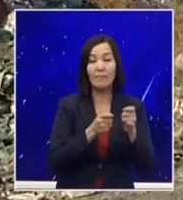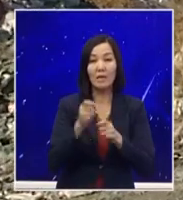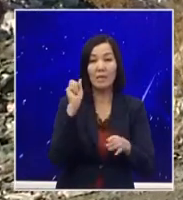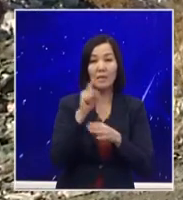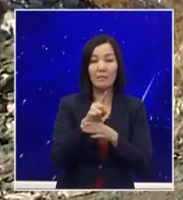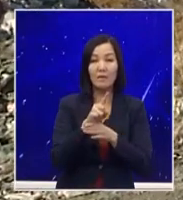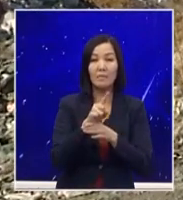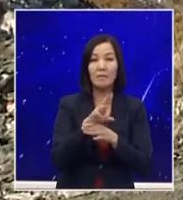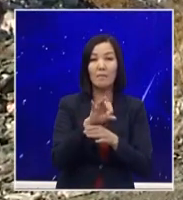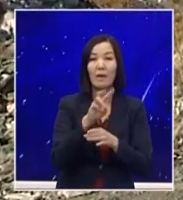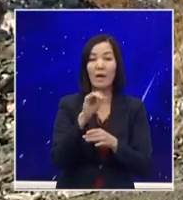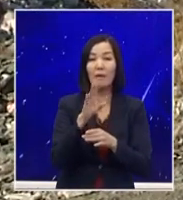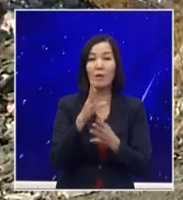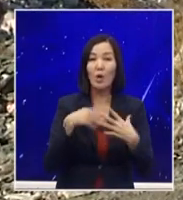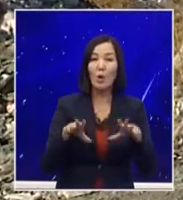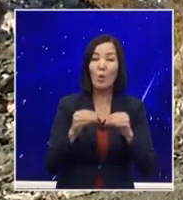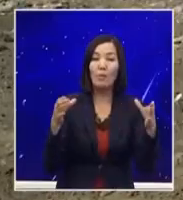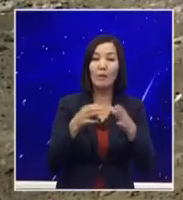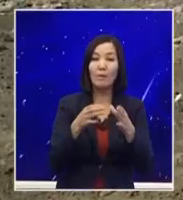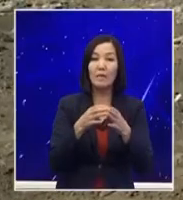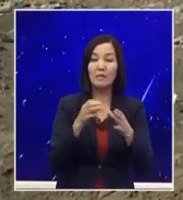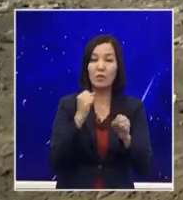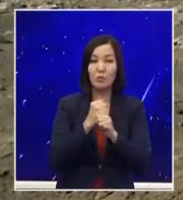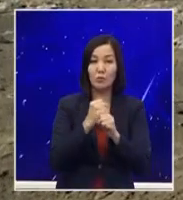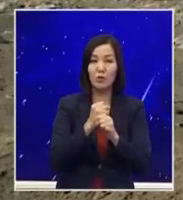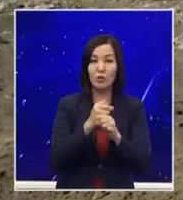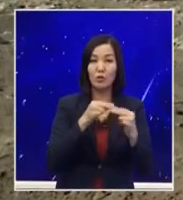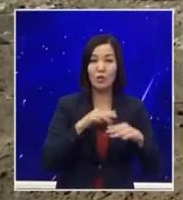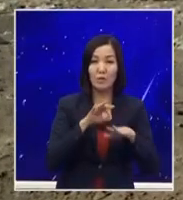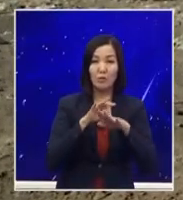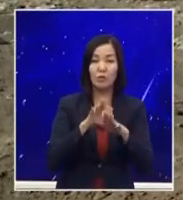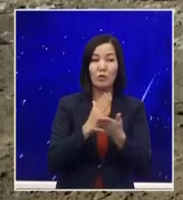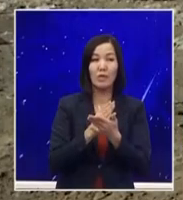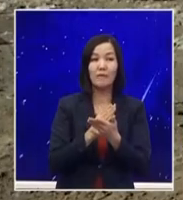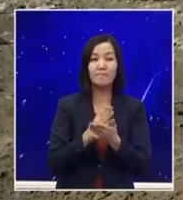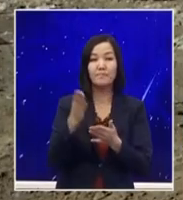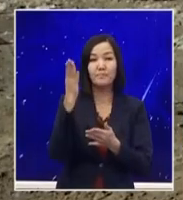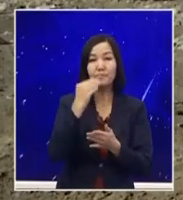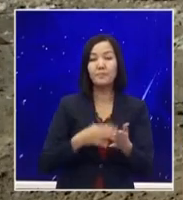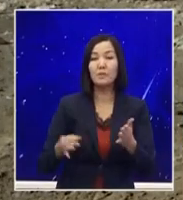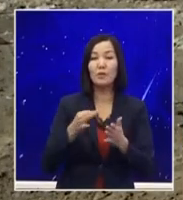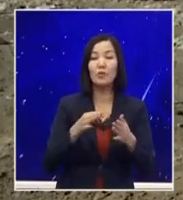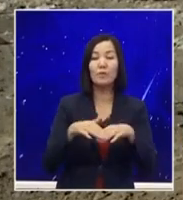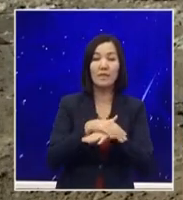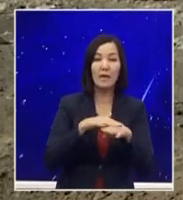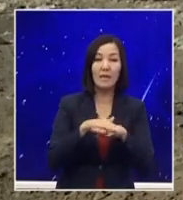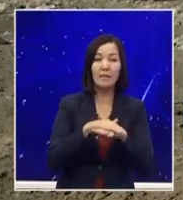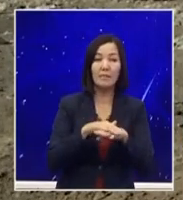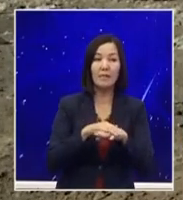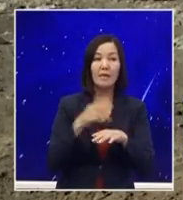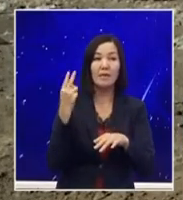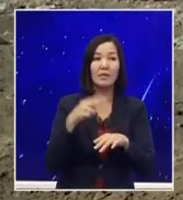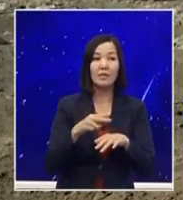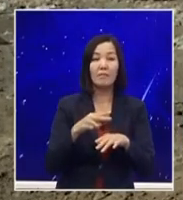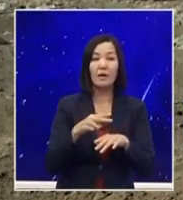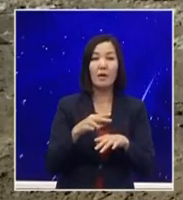бойынша Мархабат қоғамдық бірлестігі айналысып келеді. Біз Алматы облысының халқымен, тұрғындарымен 20